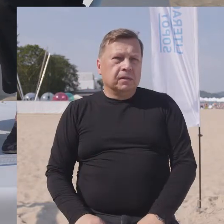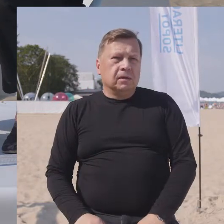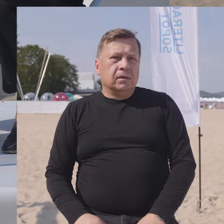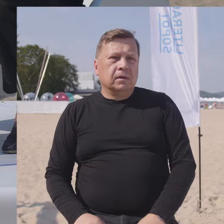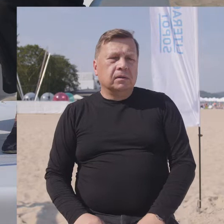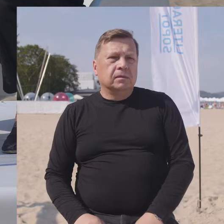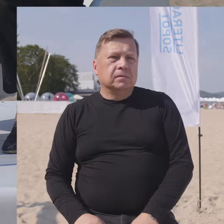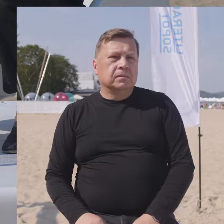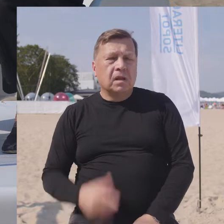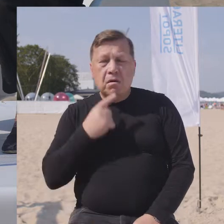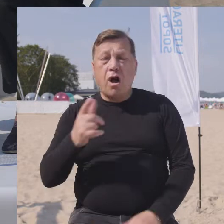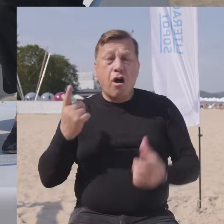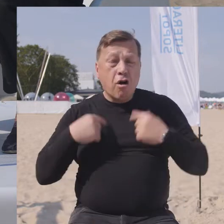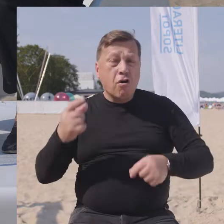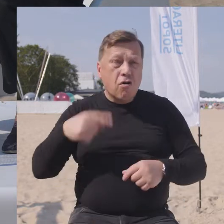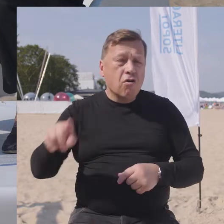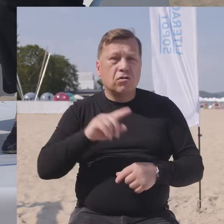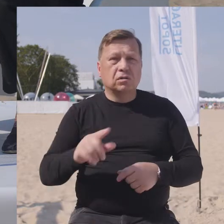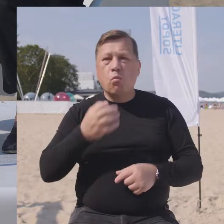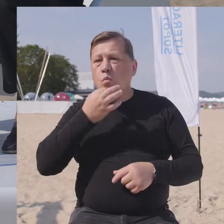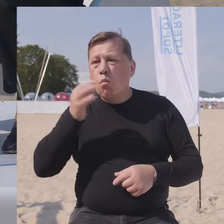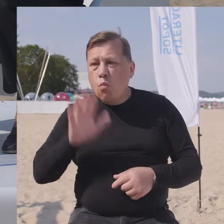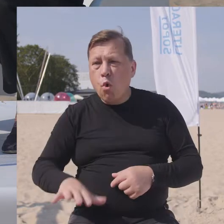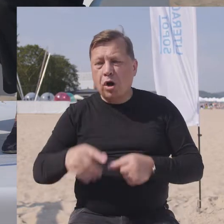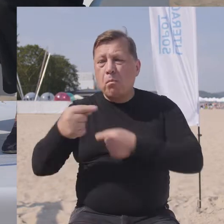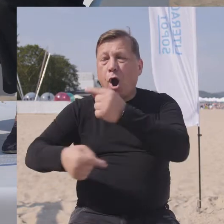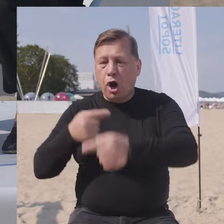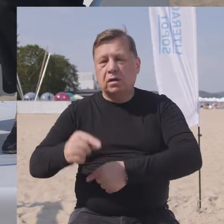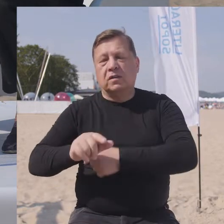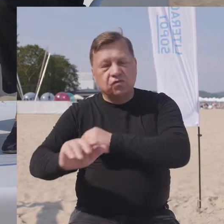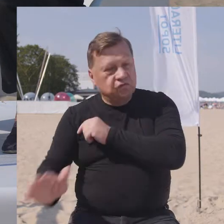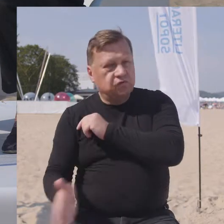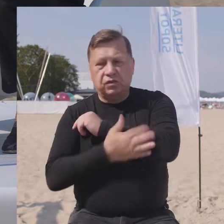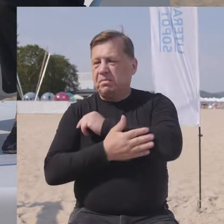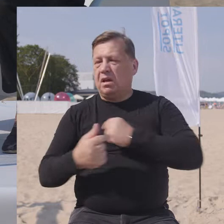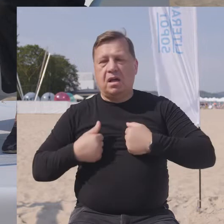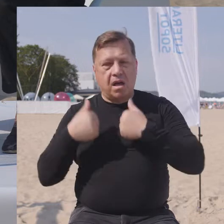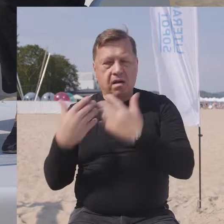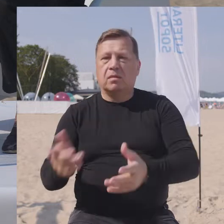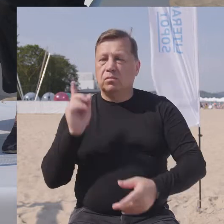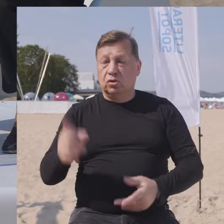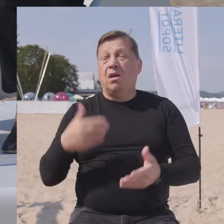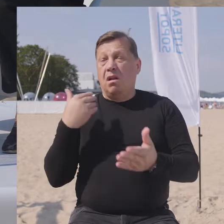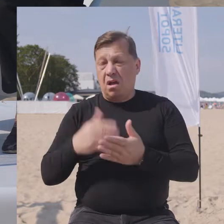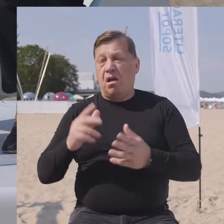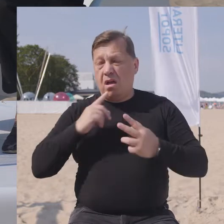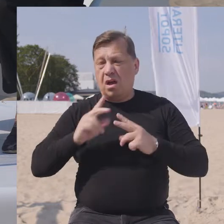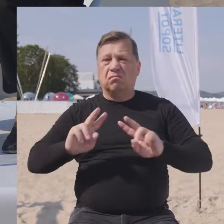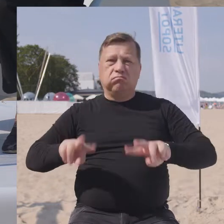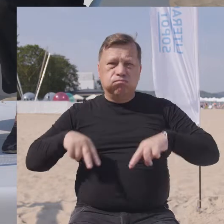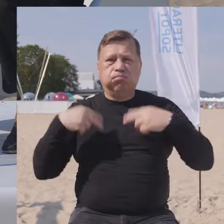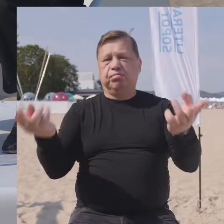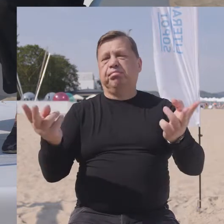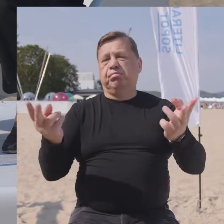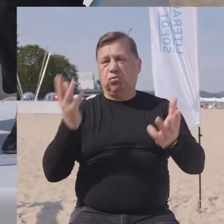jakikolwiek sposób wspierać osoby z młodszych od nas pokoleń. Stąd ten mój aut był przede wszystkim z